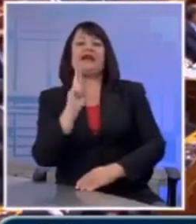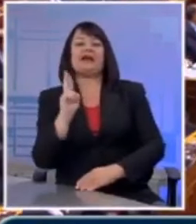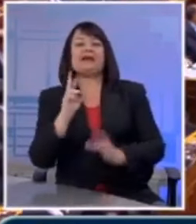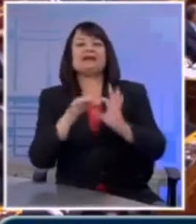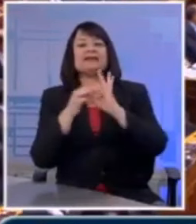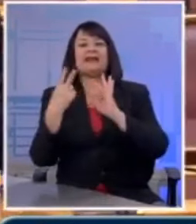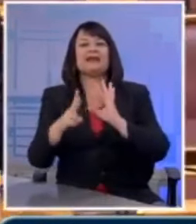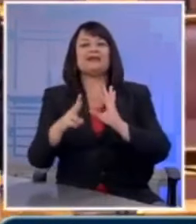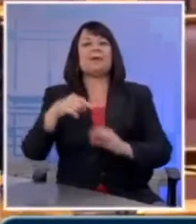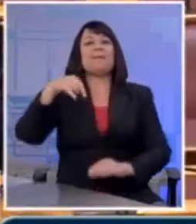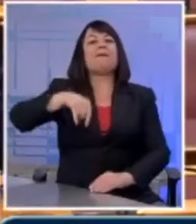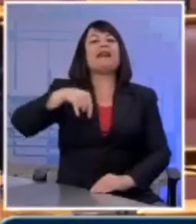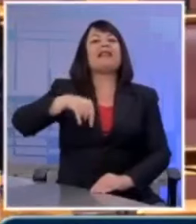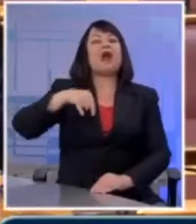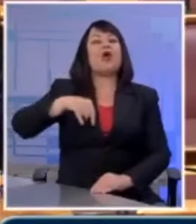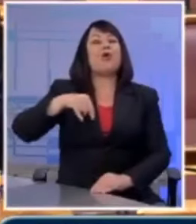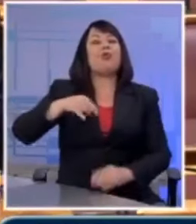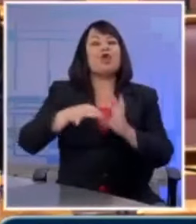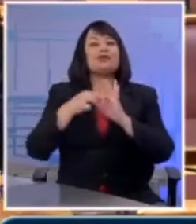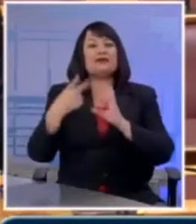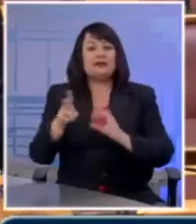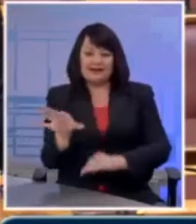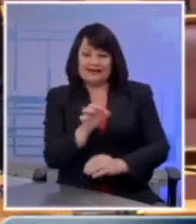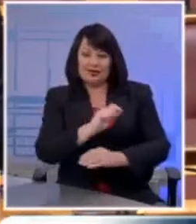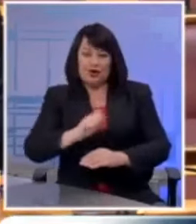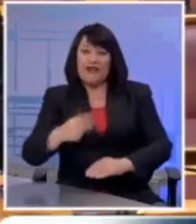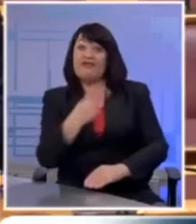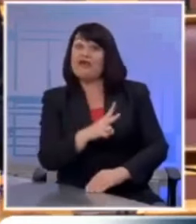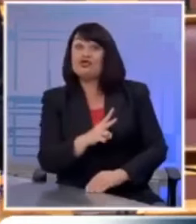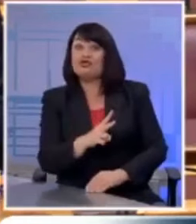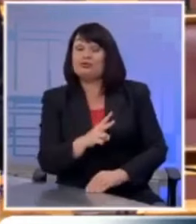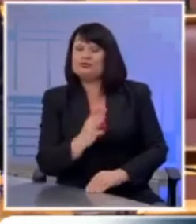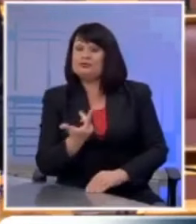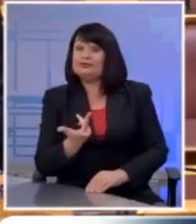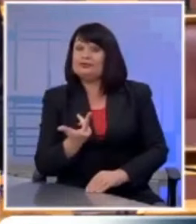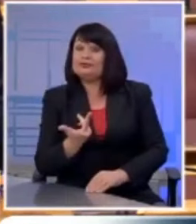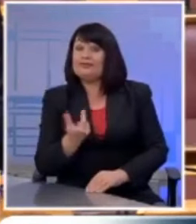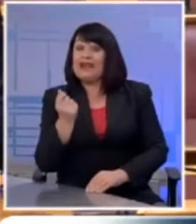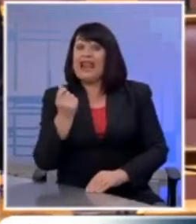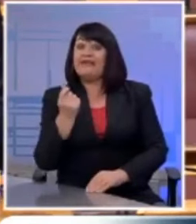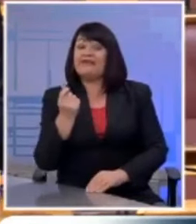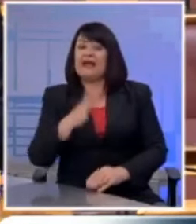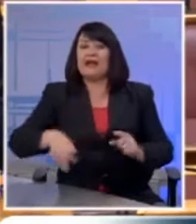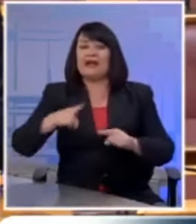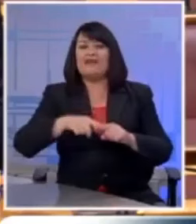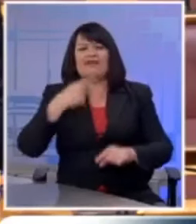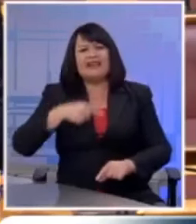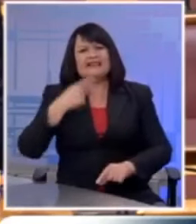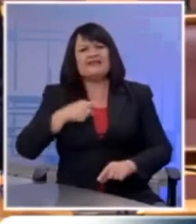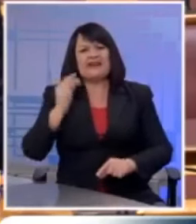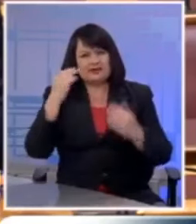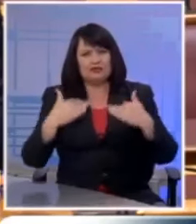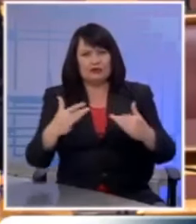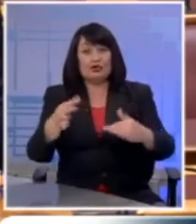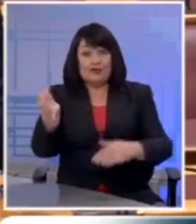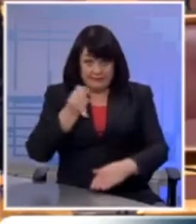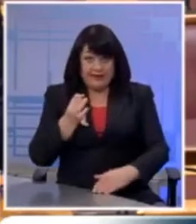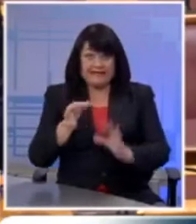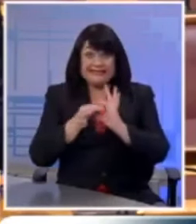κύριο Ανδρέα Παπακυριακόπουλο, που έχετε διορίσει το γραφείο σας και με τα χρήματα του ελληνικού λαού υβρίζει το μισό κοινοβούλιο, είπατε